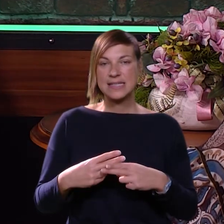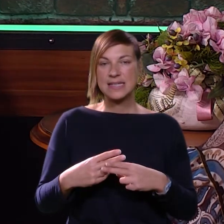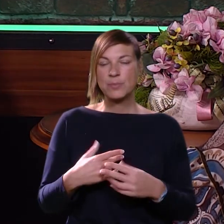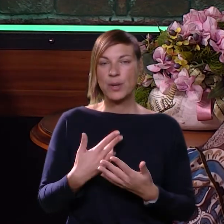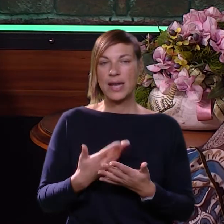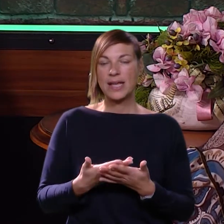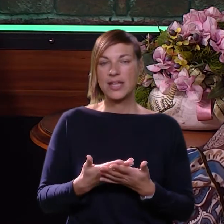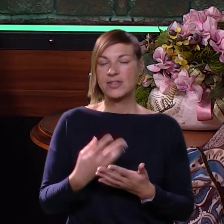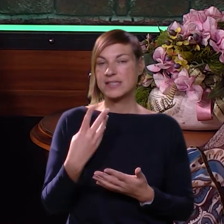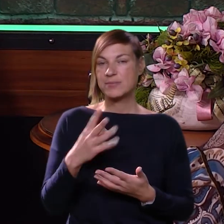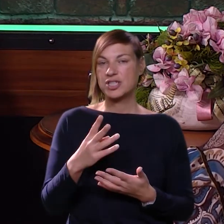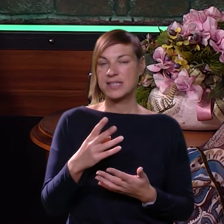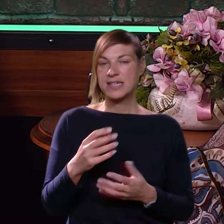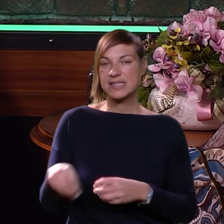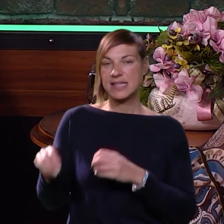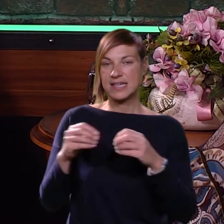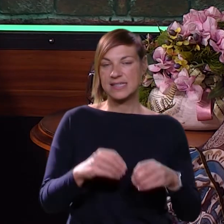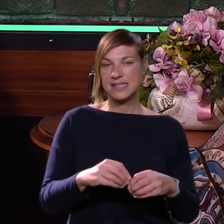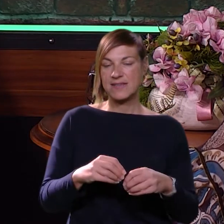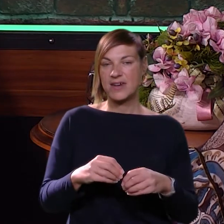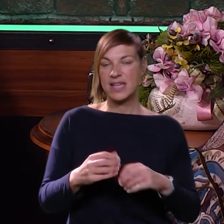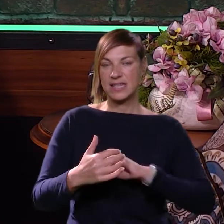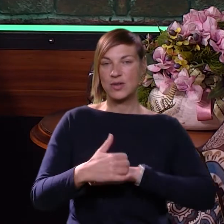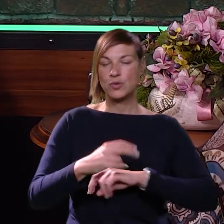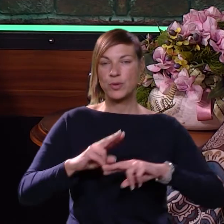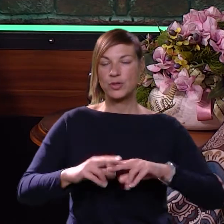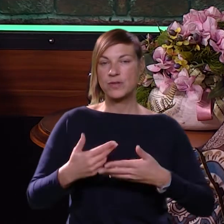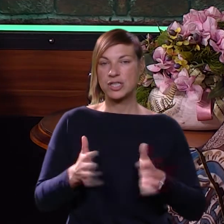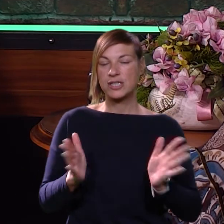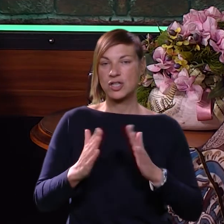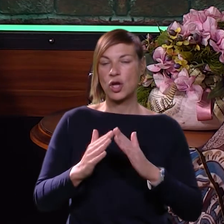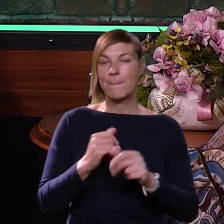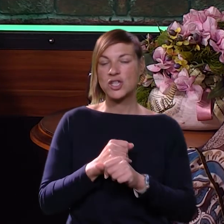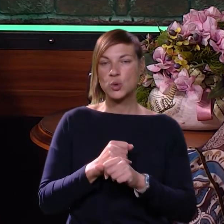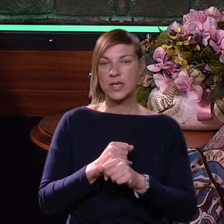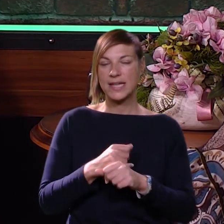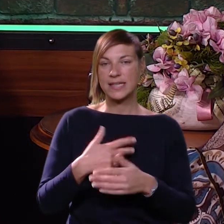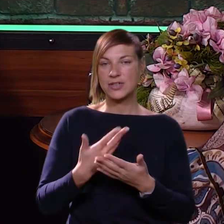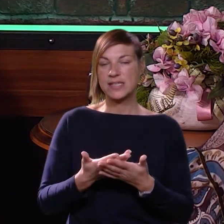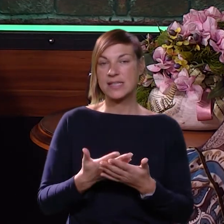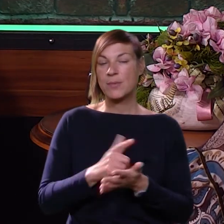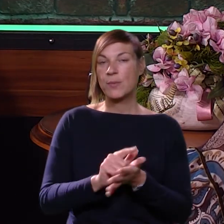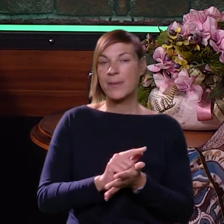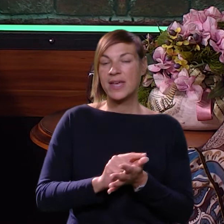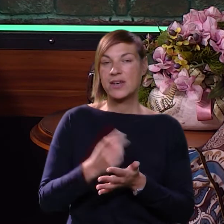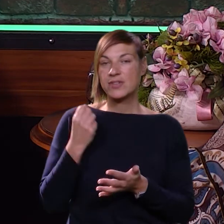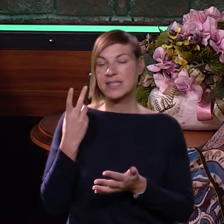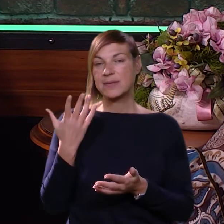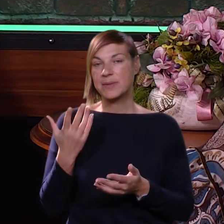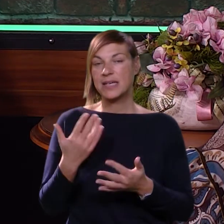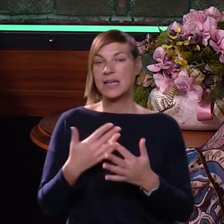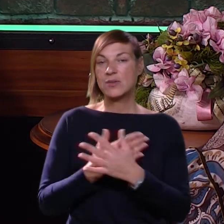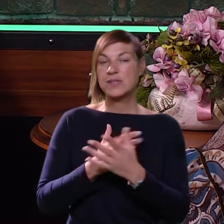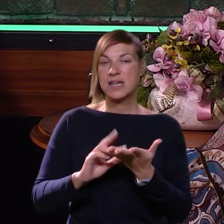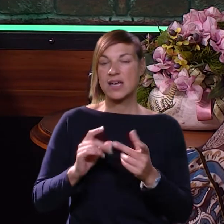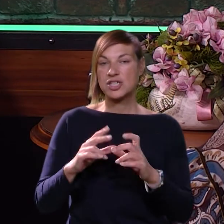razbolila i onda sam 14. kad sam se vratila sa zračenja odlučila otvoriti domaću radinost. Jer sam u periodu kad sam bila na